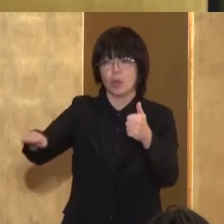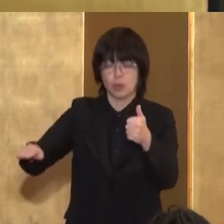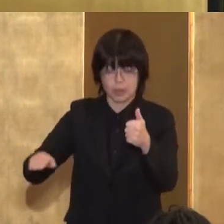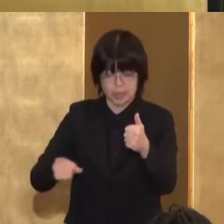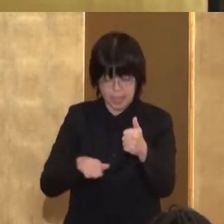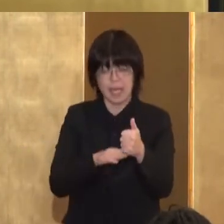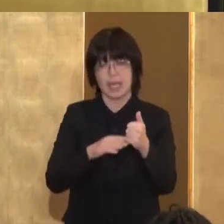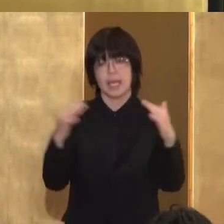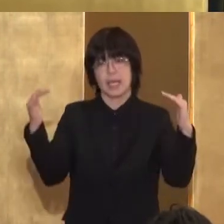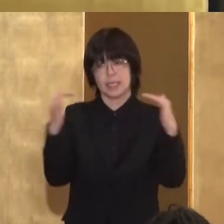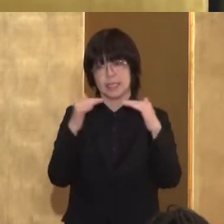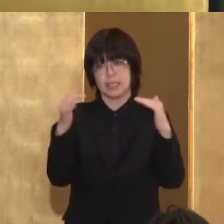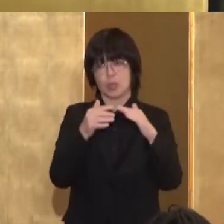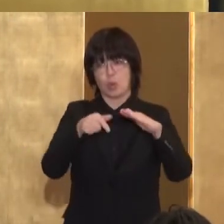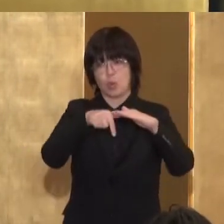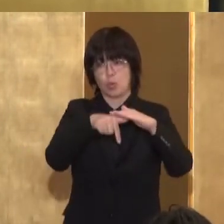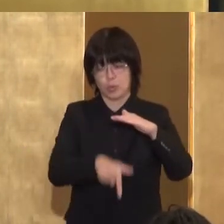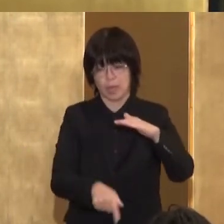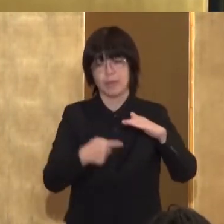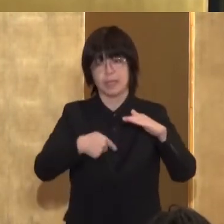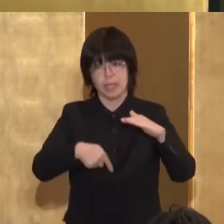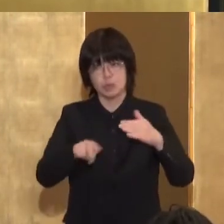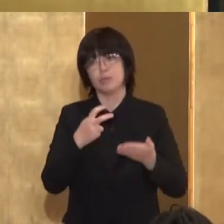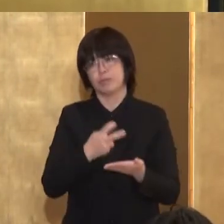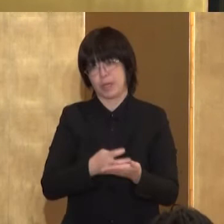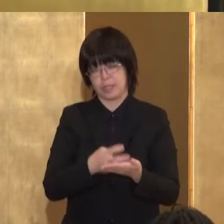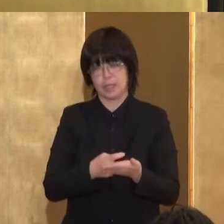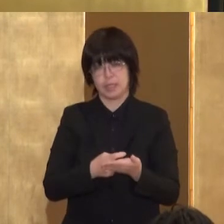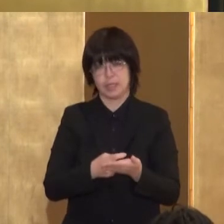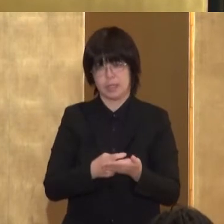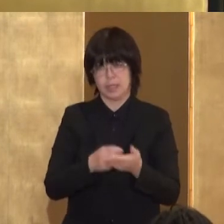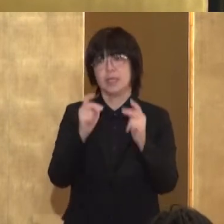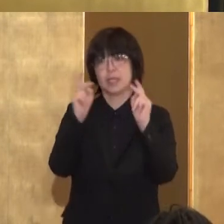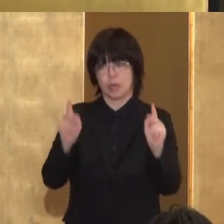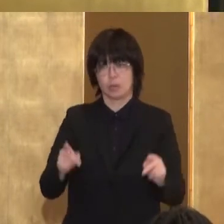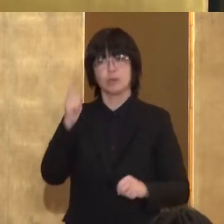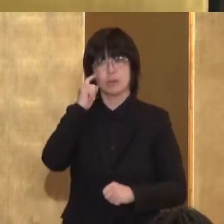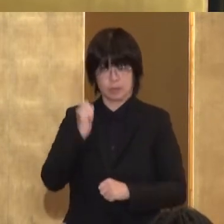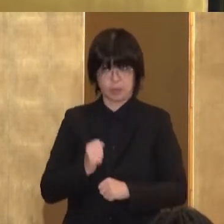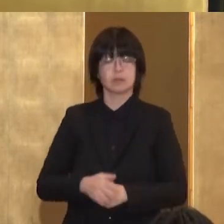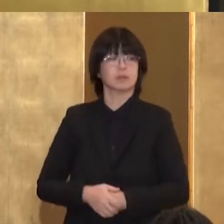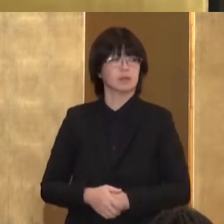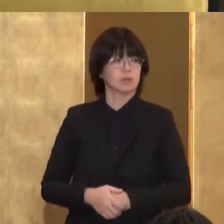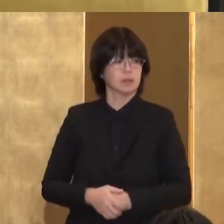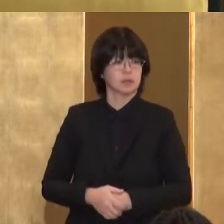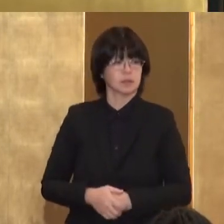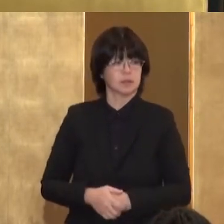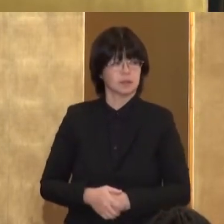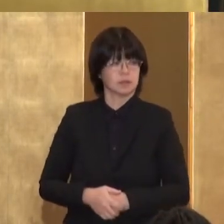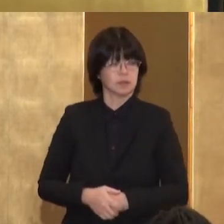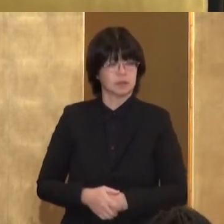を深めていくべきであろうと、このように考えております。